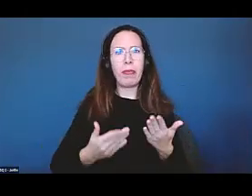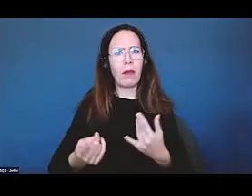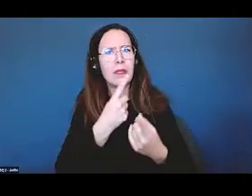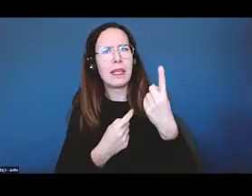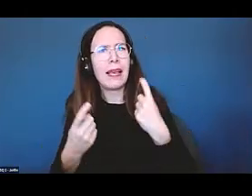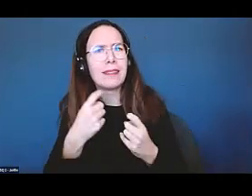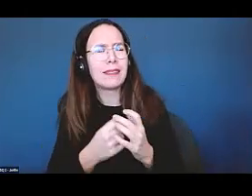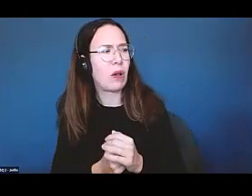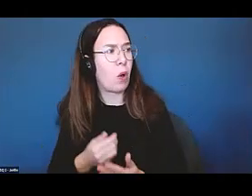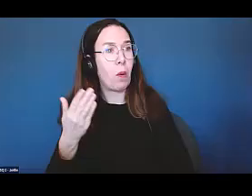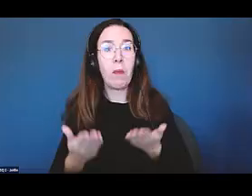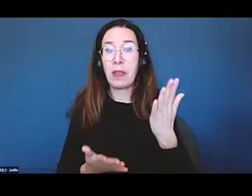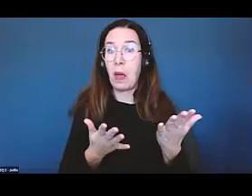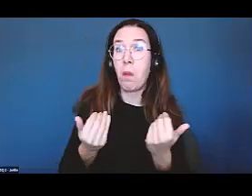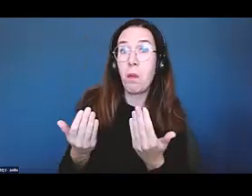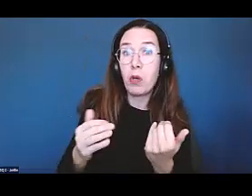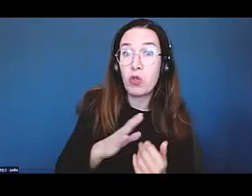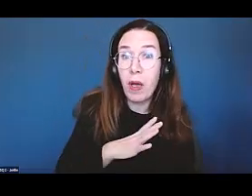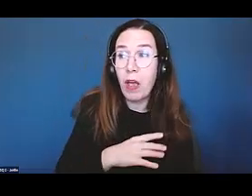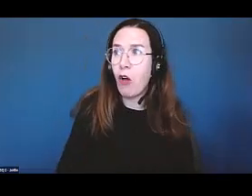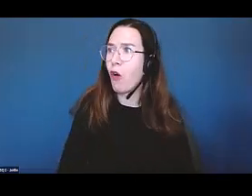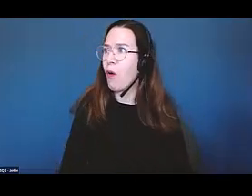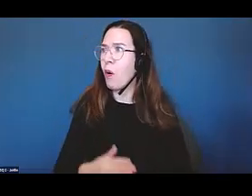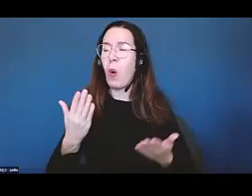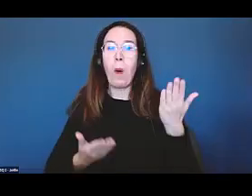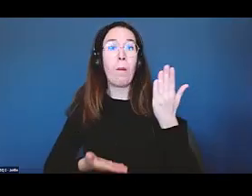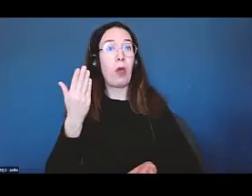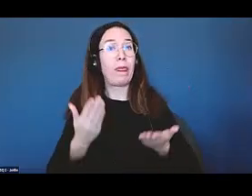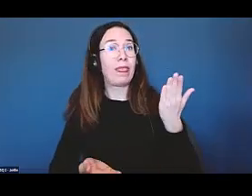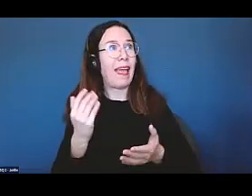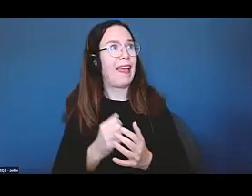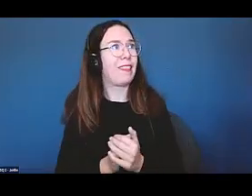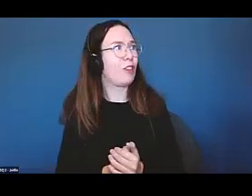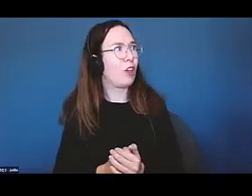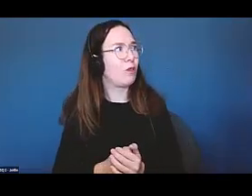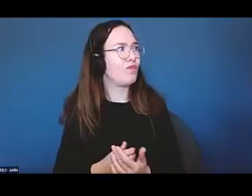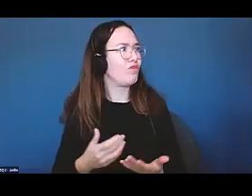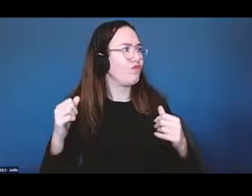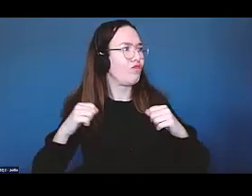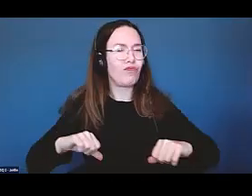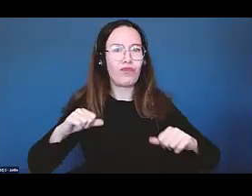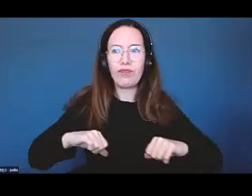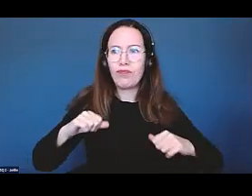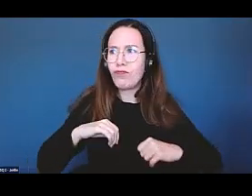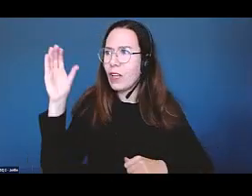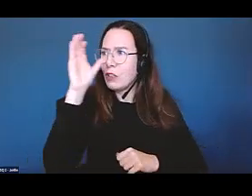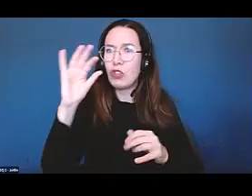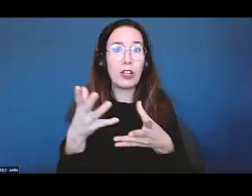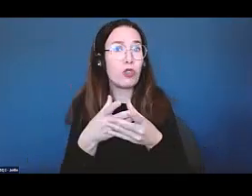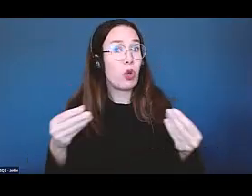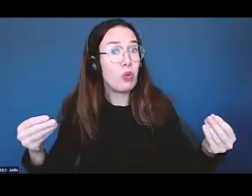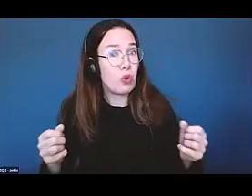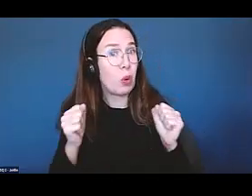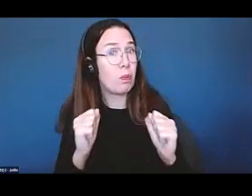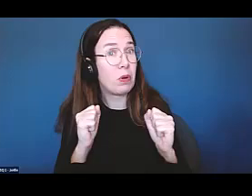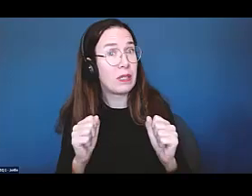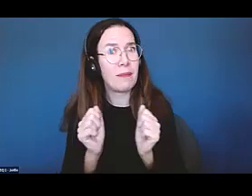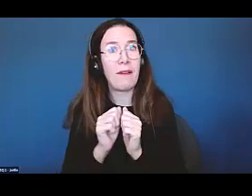qu'ils avaient des questions, peut-être qu'ils avaient des besoins. Ils essayaient peut-être de trouver des